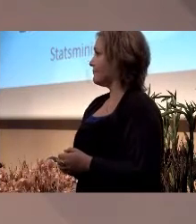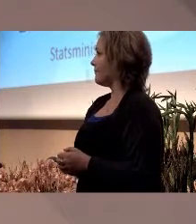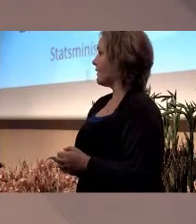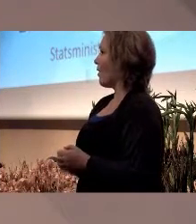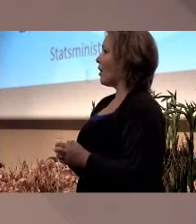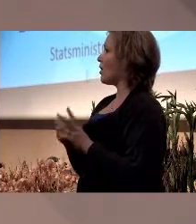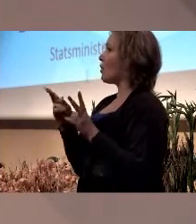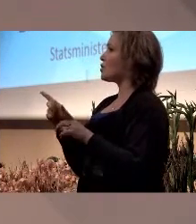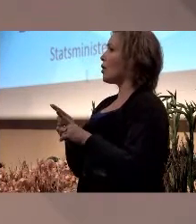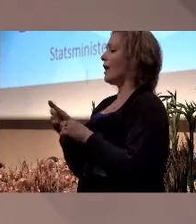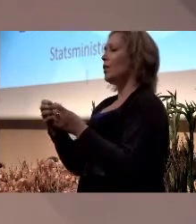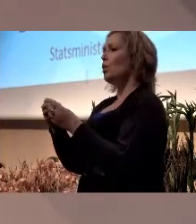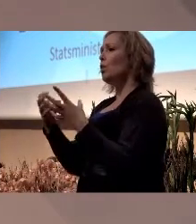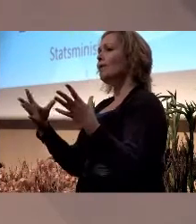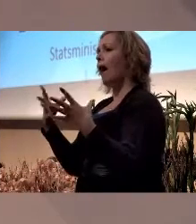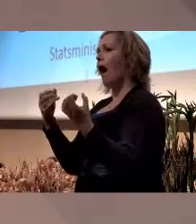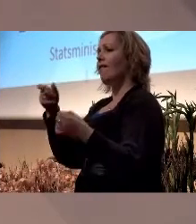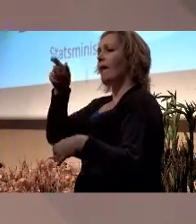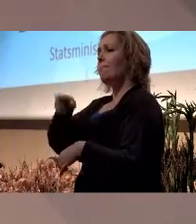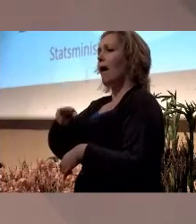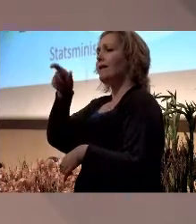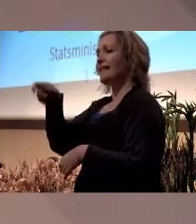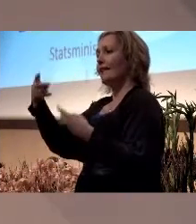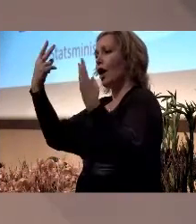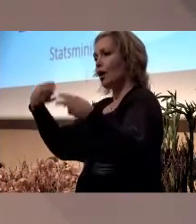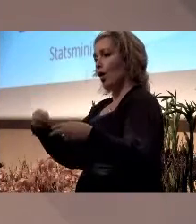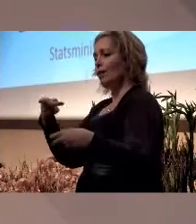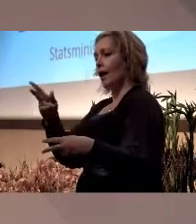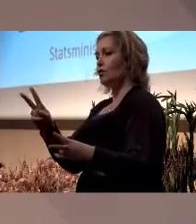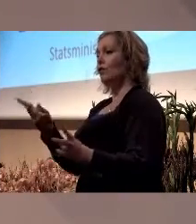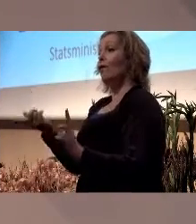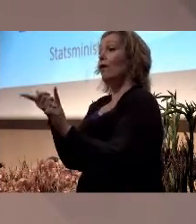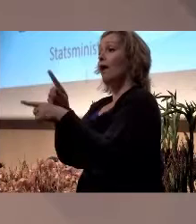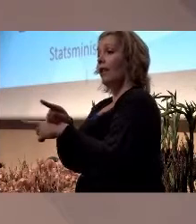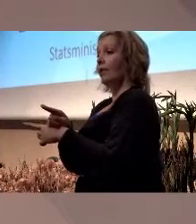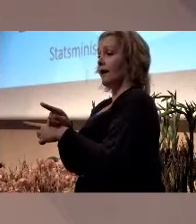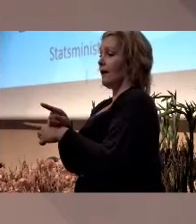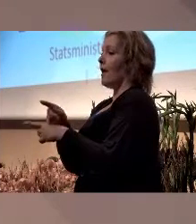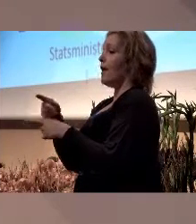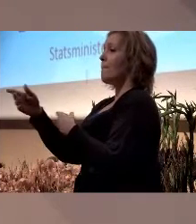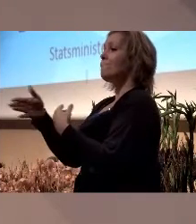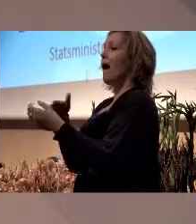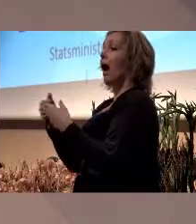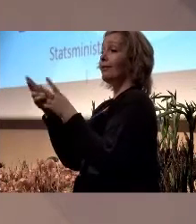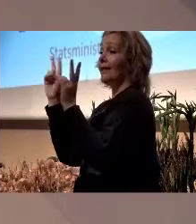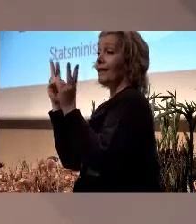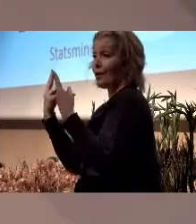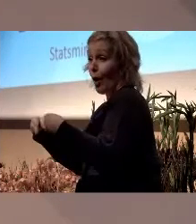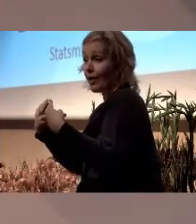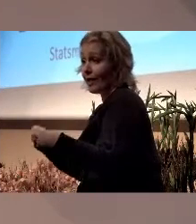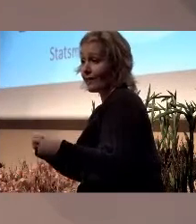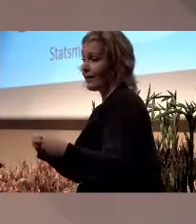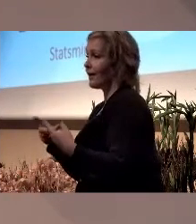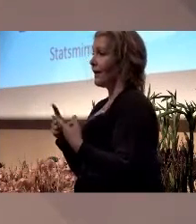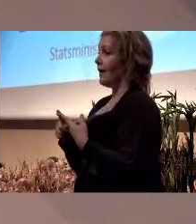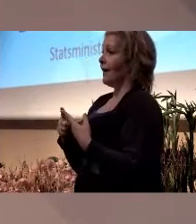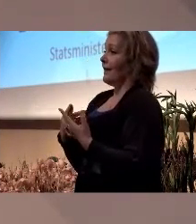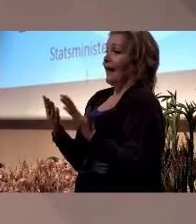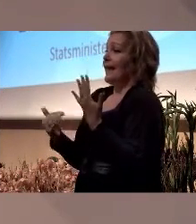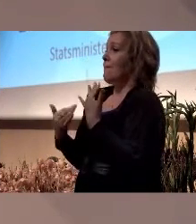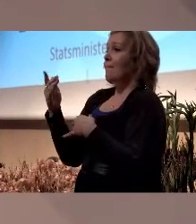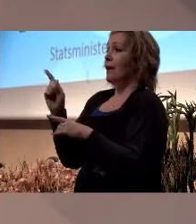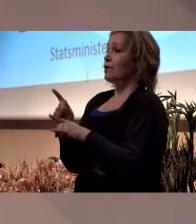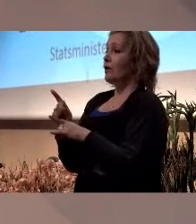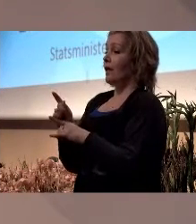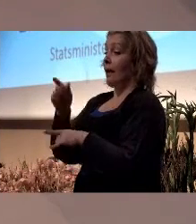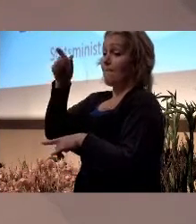Og så er det jo sånn at utviklingen av pasientrollen kommer til også å forandre behandlerrollen. Det er ikke lenger